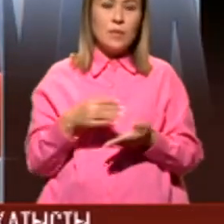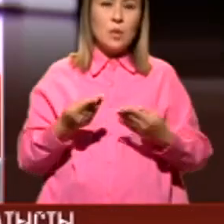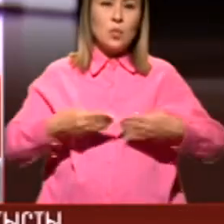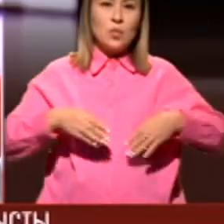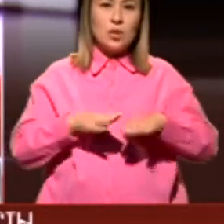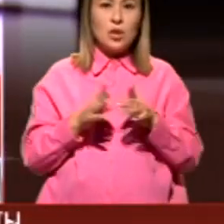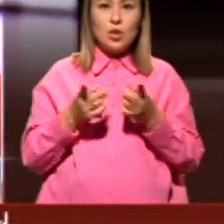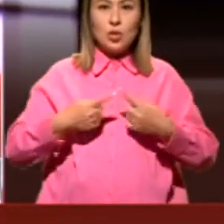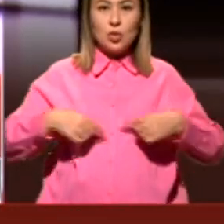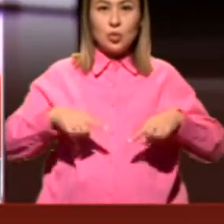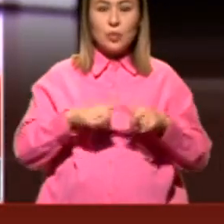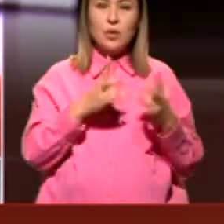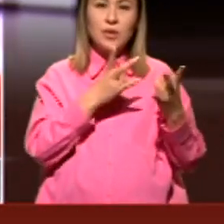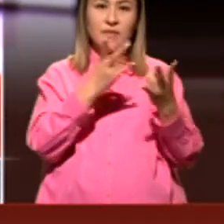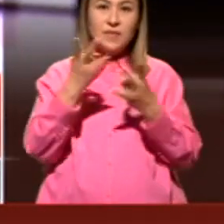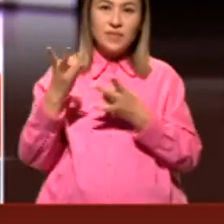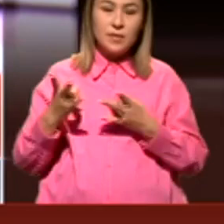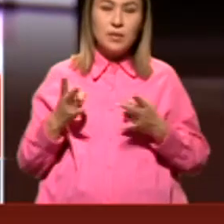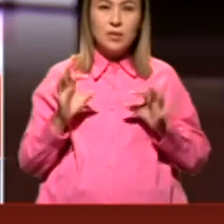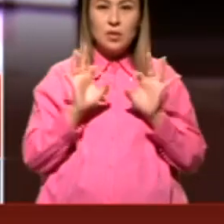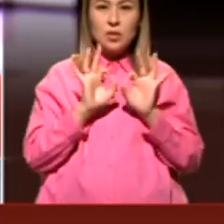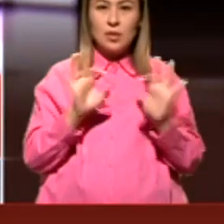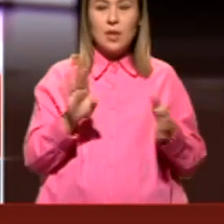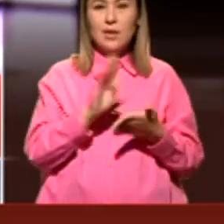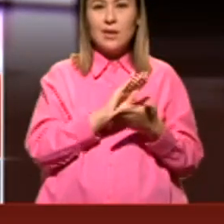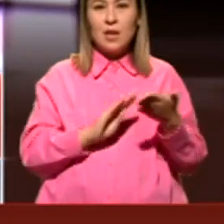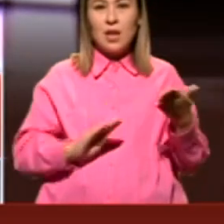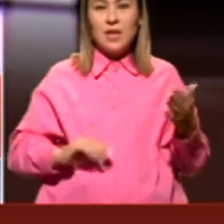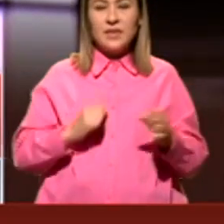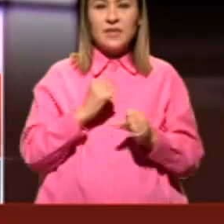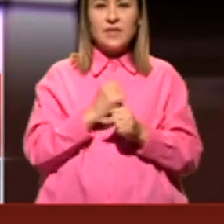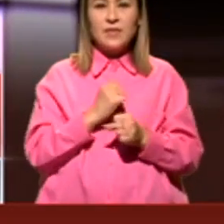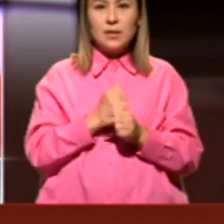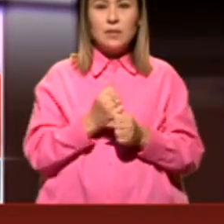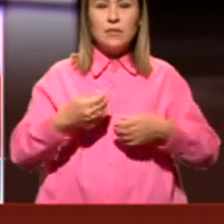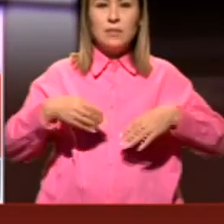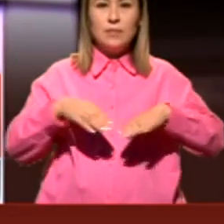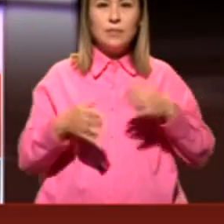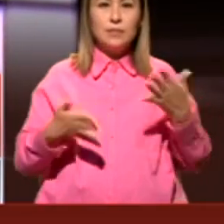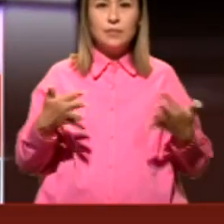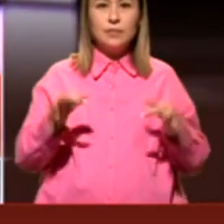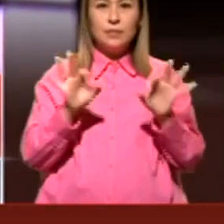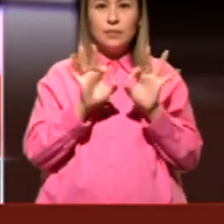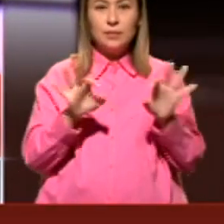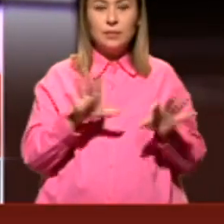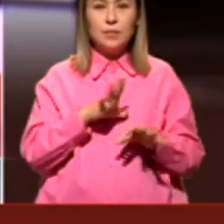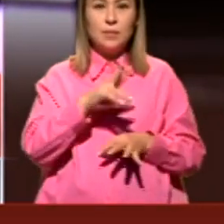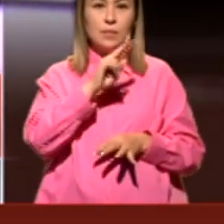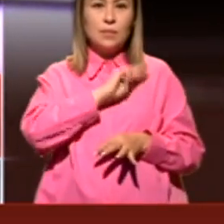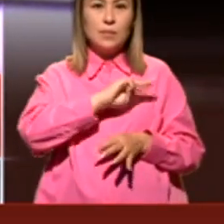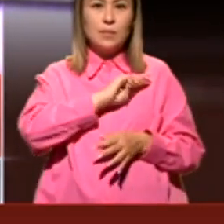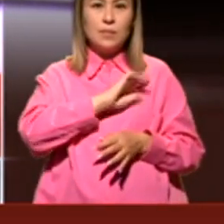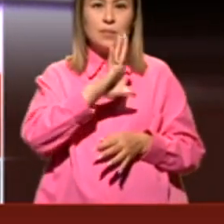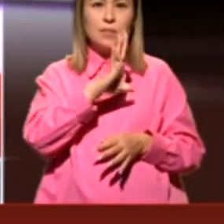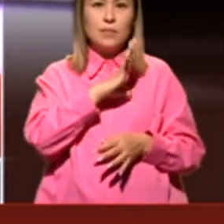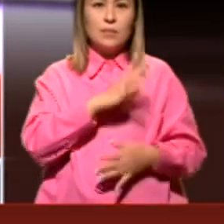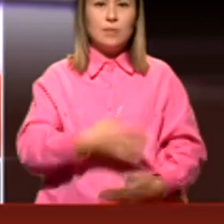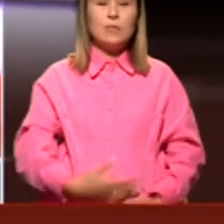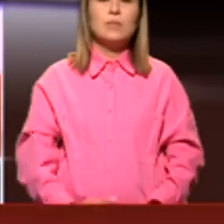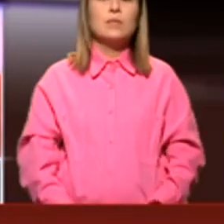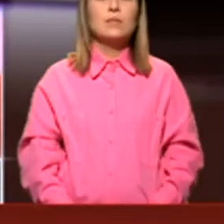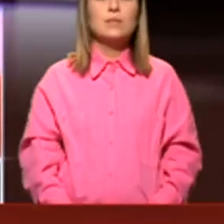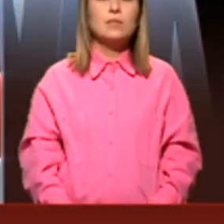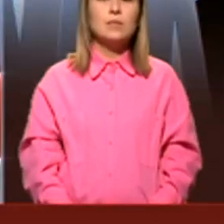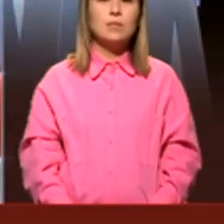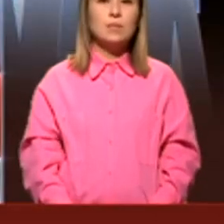ұйым бер айтқанда декларативті түрде біреуге атап көрсетсең де бір қызмет істеді. Енді ол жерде екінші тоқпақта болды